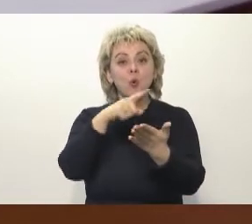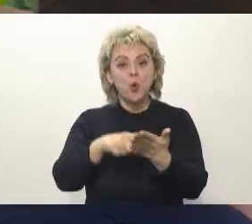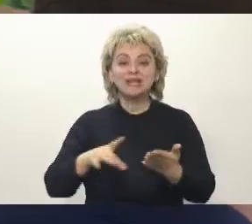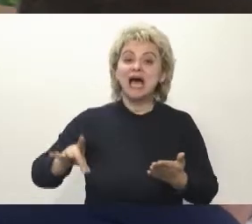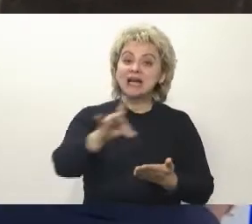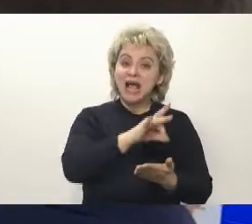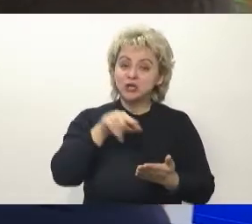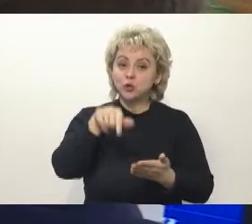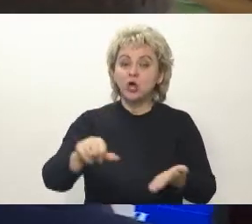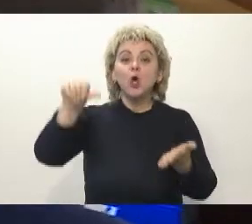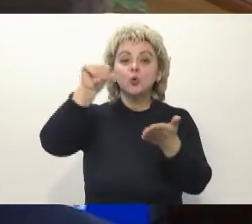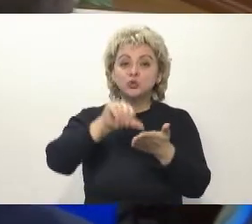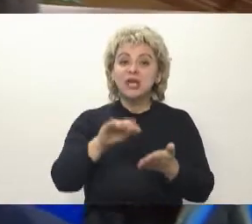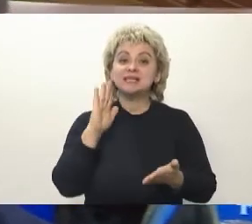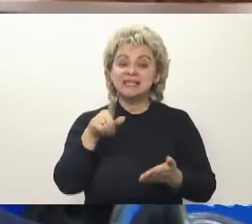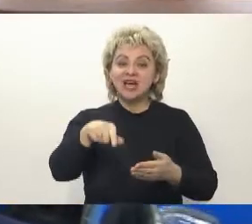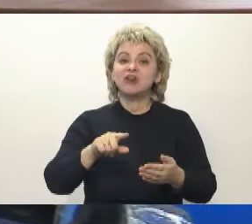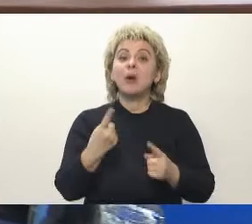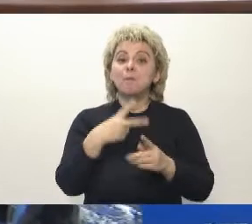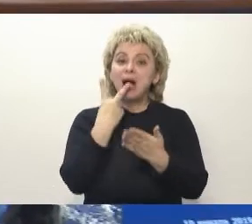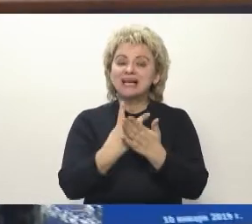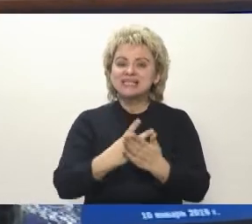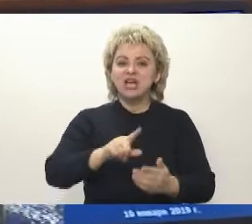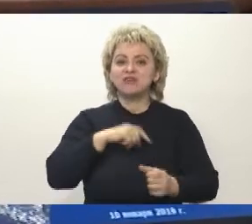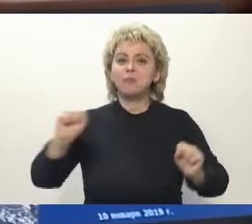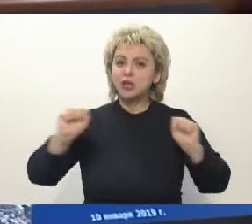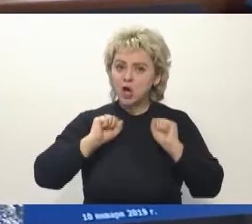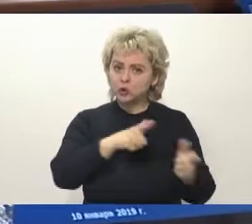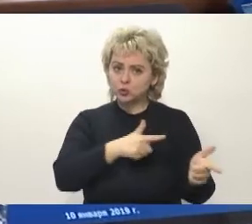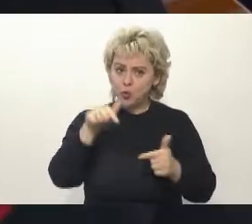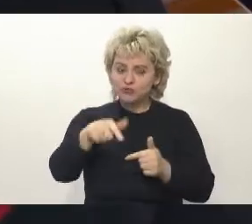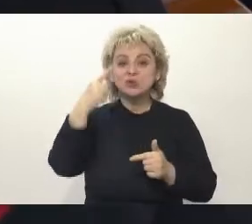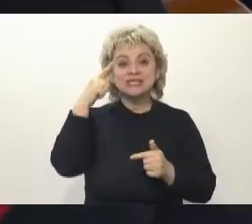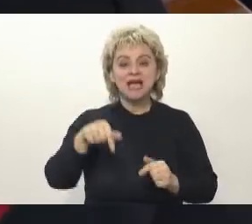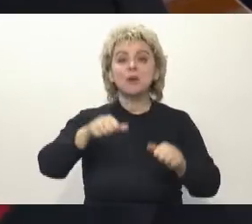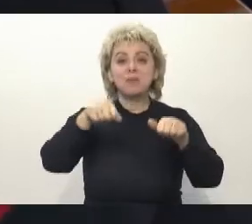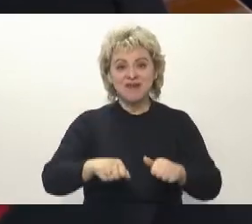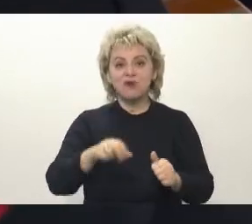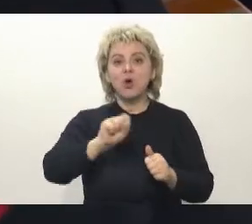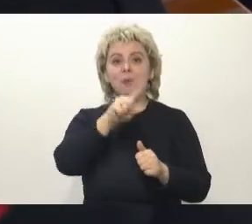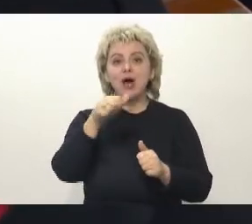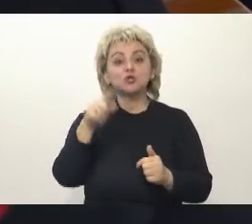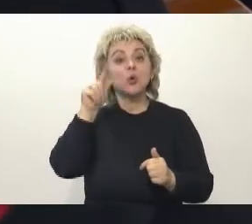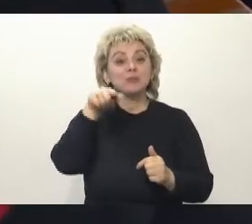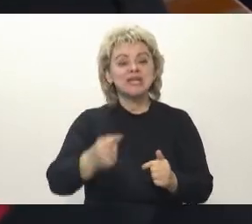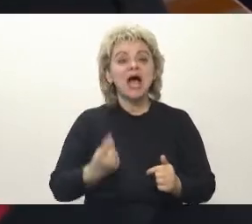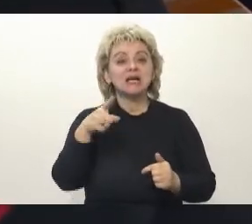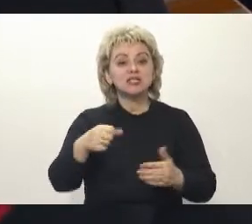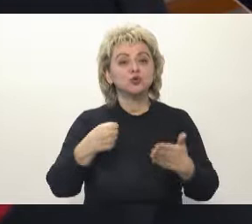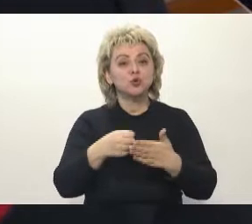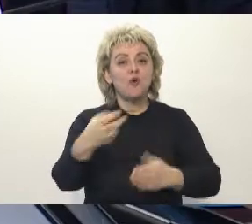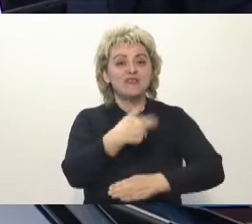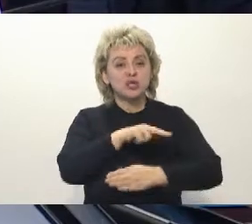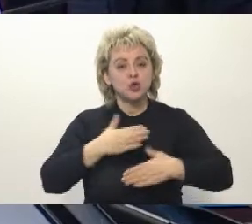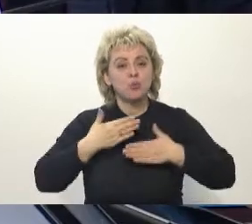и «Района». Участникам предстоит, в частности, показать физическую подготовку, знания правовой базы и умение оказать